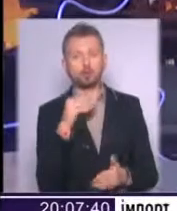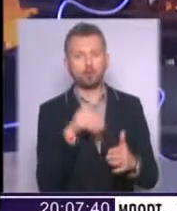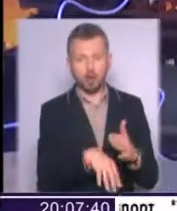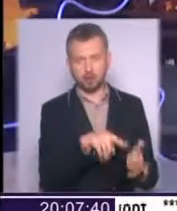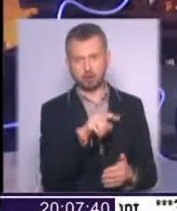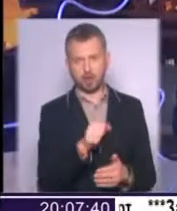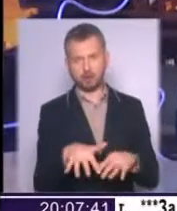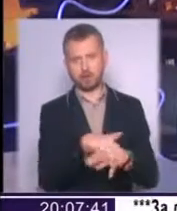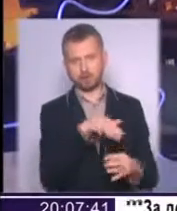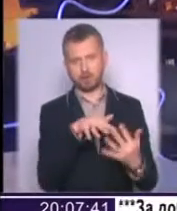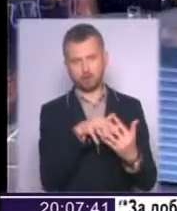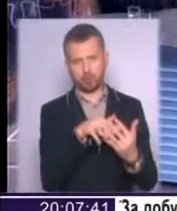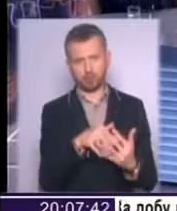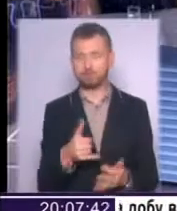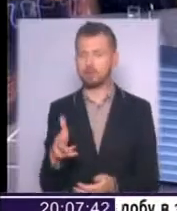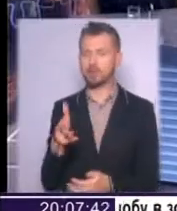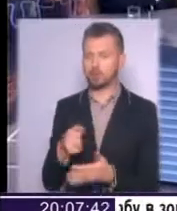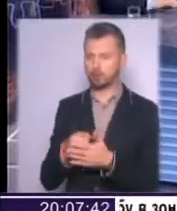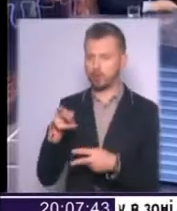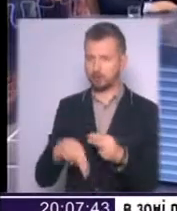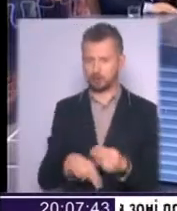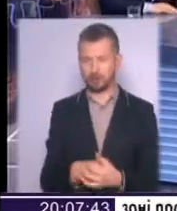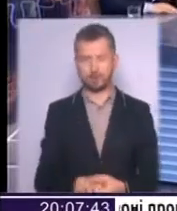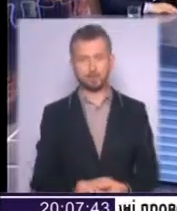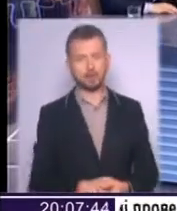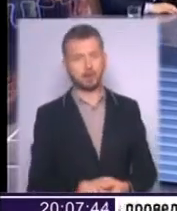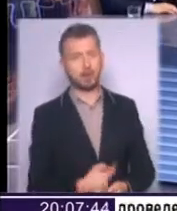Арсенія Петровича. Повірте мені. Три хвилини закінчити.